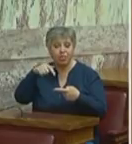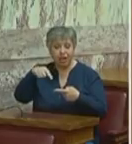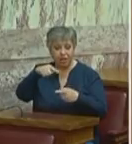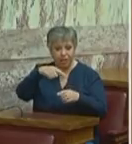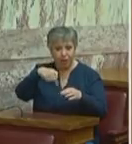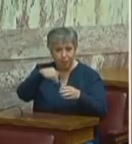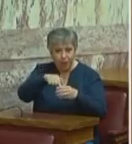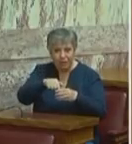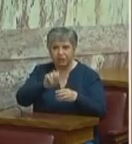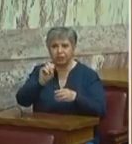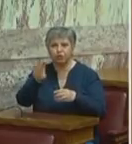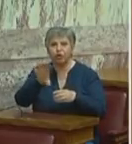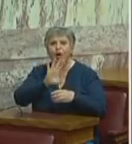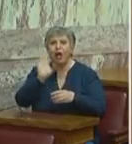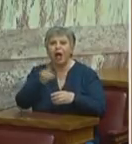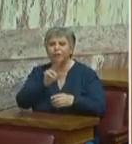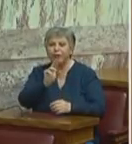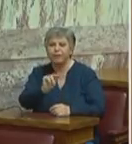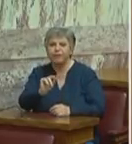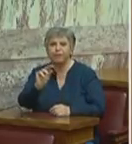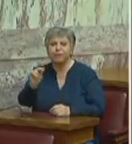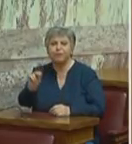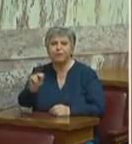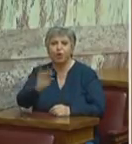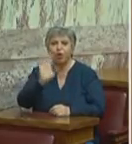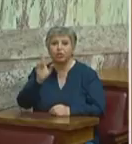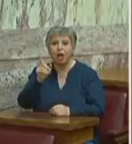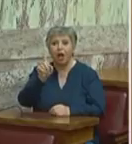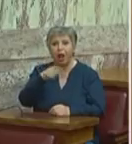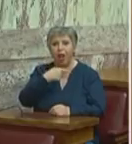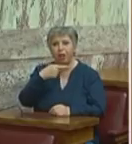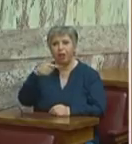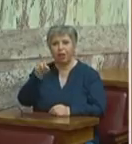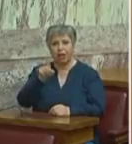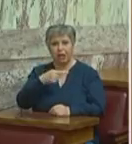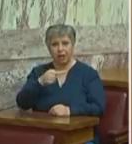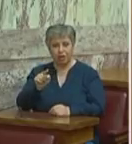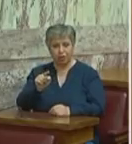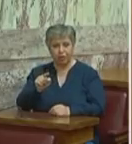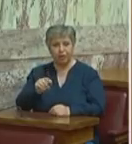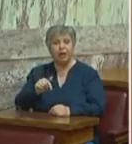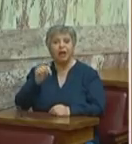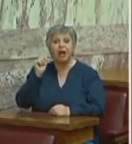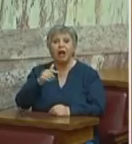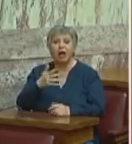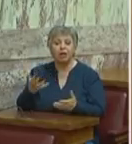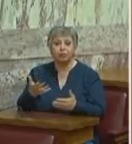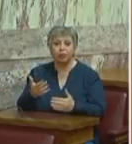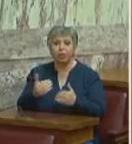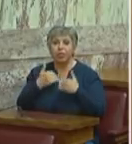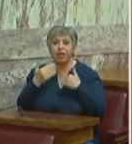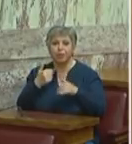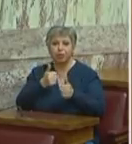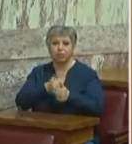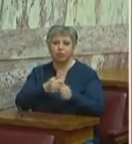χώρας, που βεβαίως δεν μπορεί να είναι η σημερινή συνταγματική, αλλά μια σύνθετη ονομασία, αλλά βεβαίως